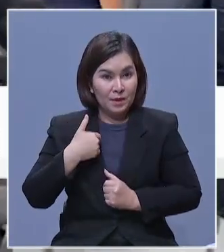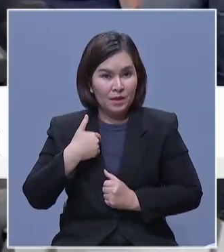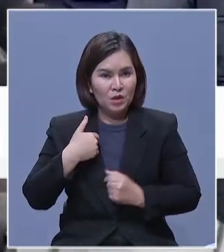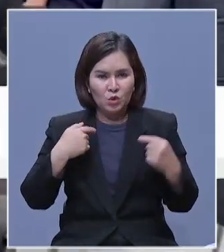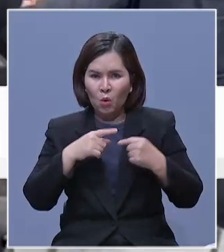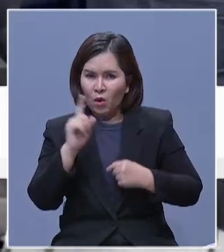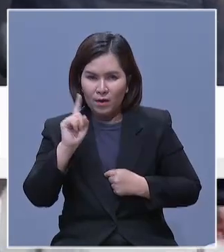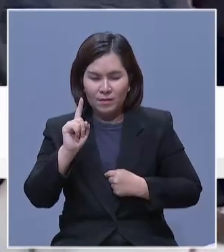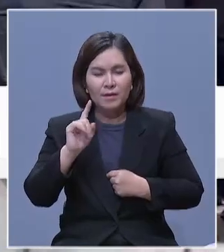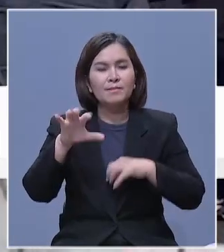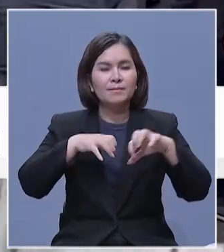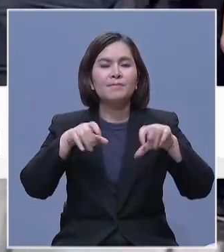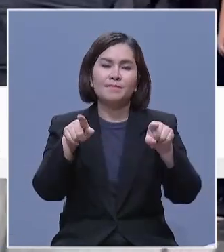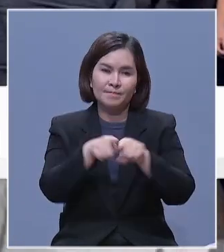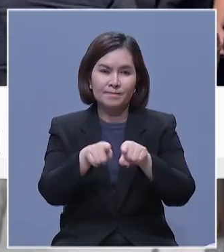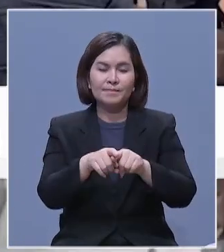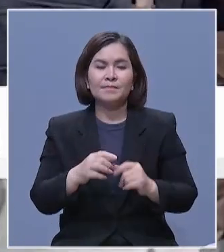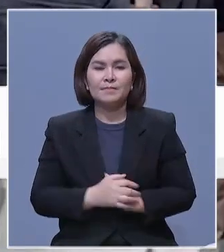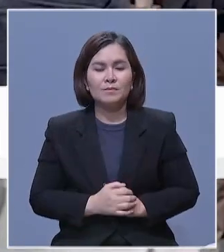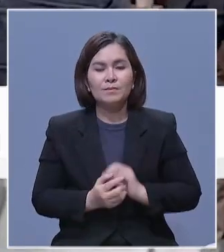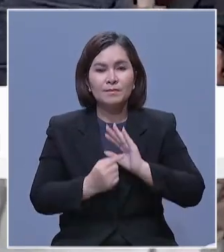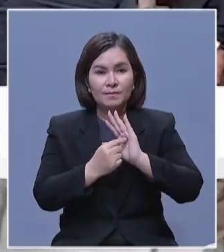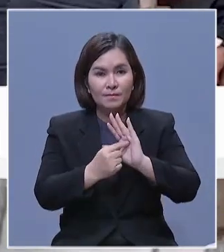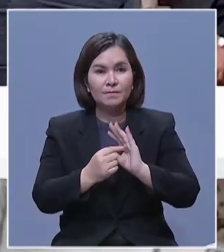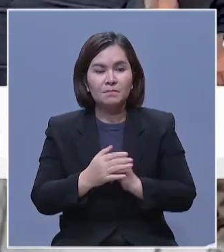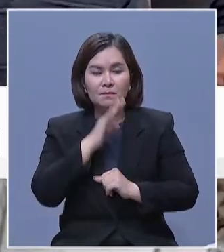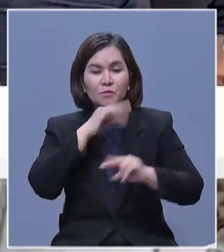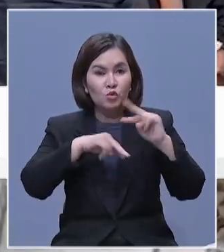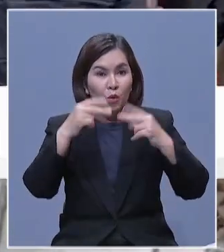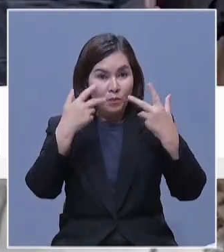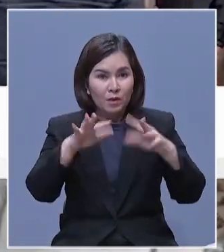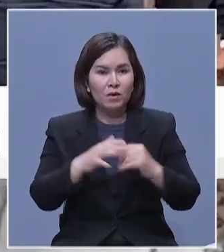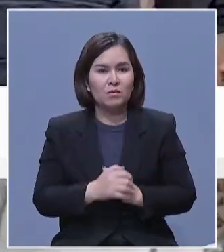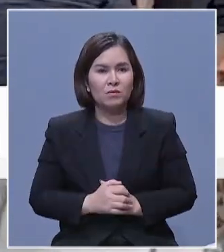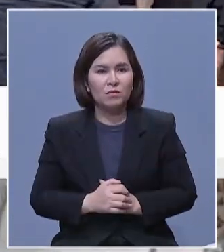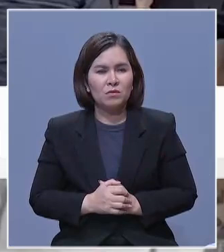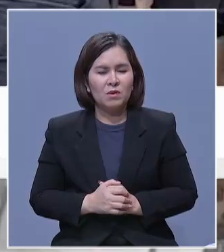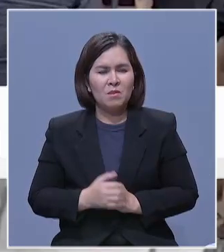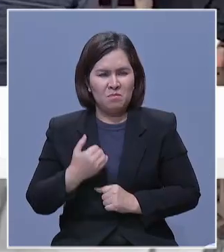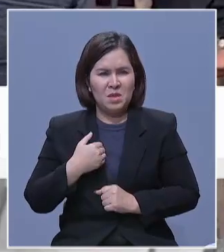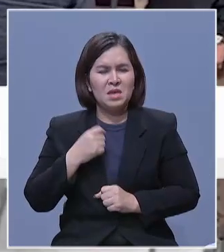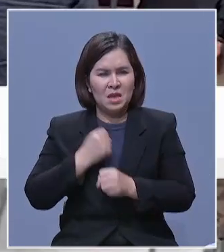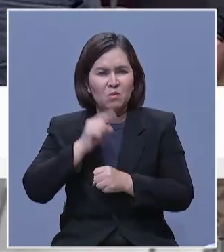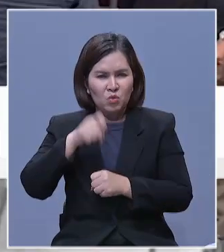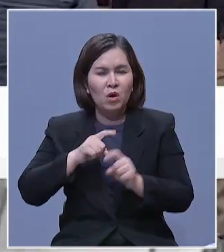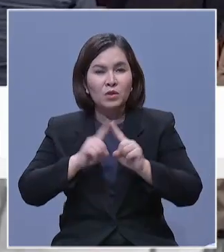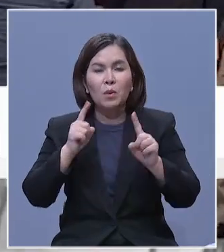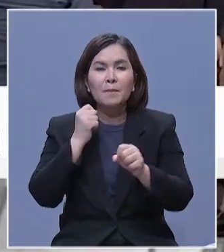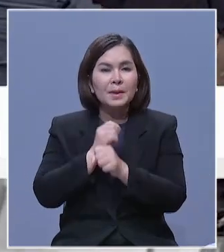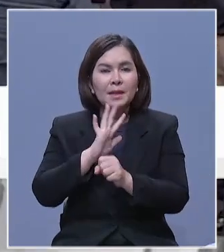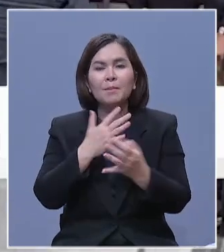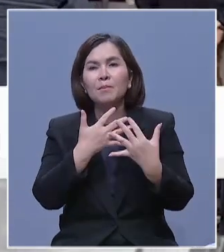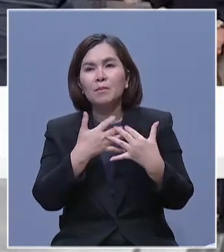หนึ่งก็จะดำเนินการทั้งหมดนะครับอย่างเช่นถ้าหากมีสิ่งใดควรจะต้องทำแต่ไม่ทำมีการ